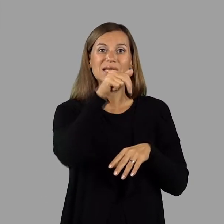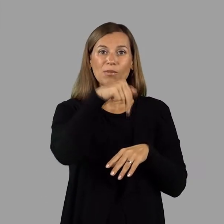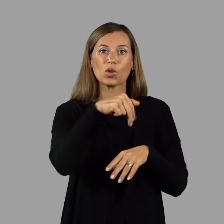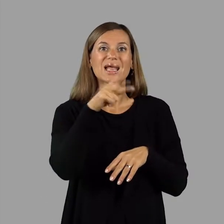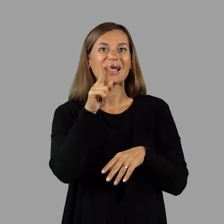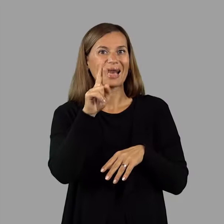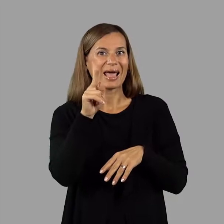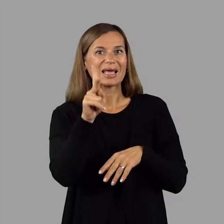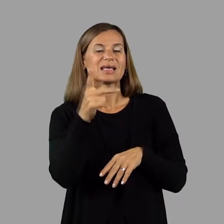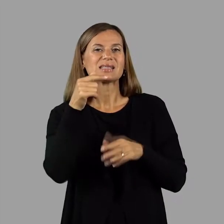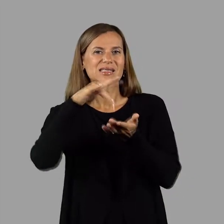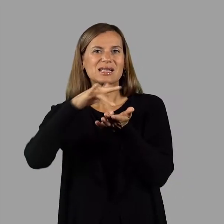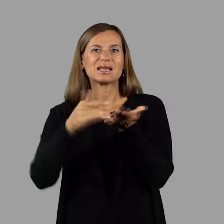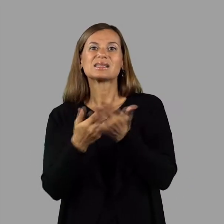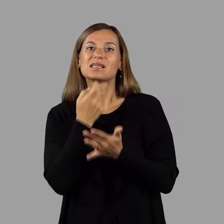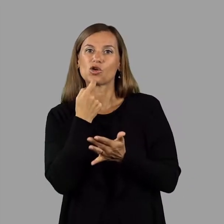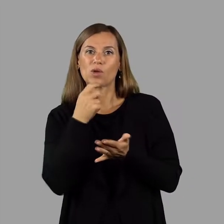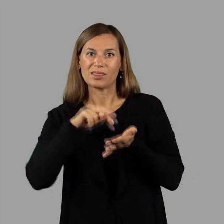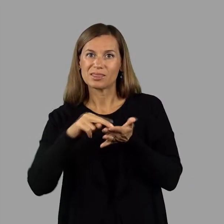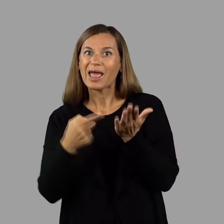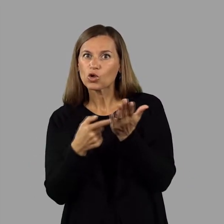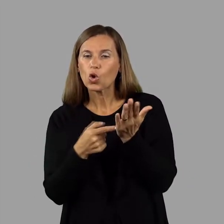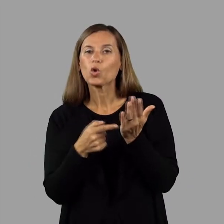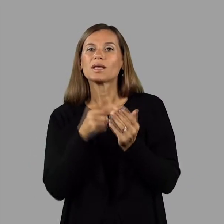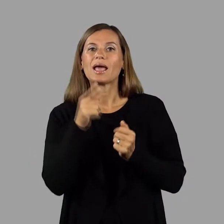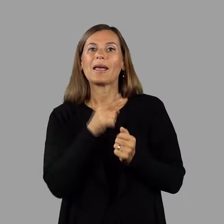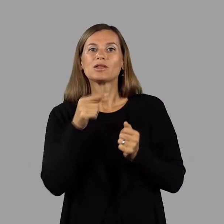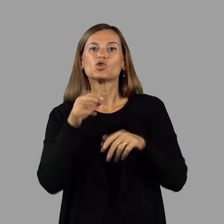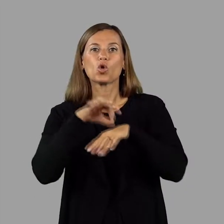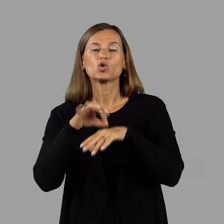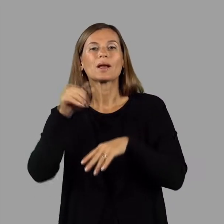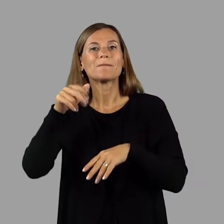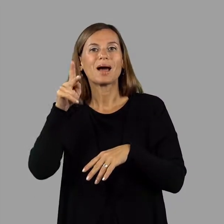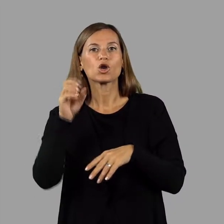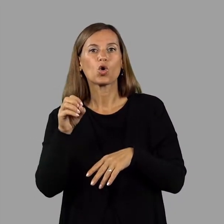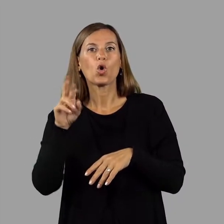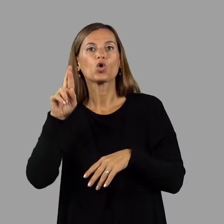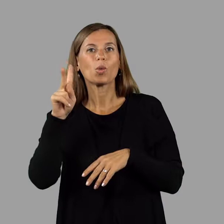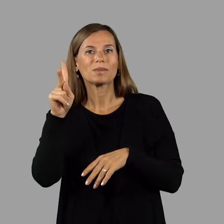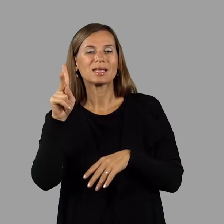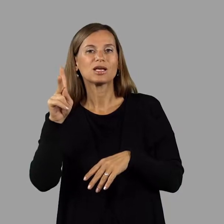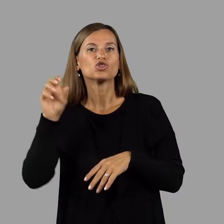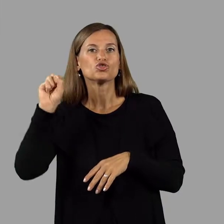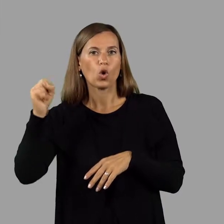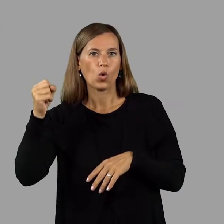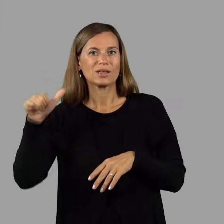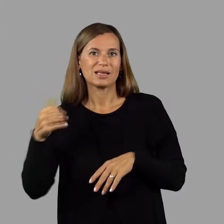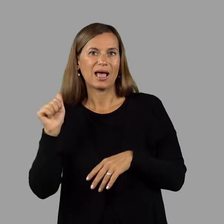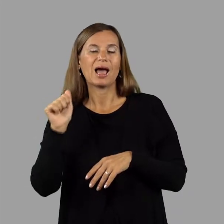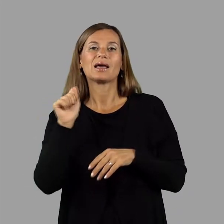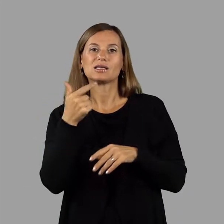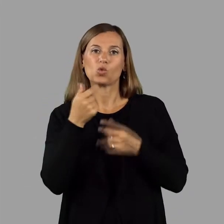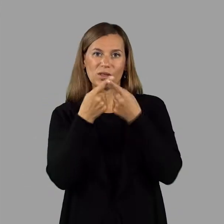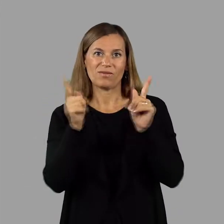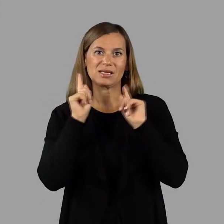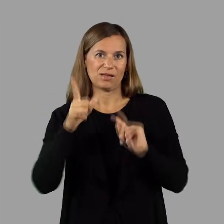iz Centra za jezikovne tehnologije in pa dr. Marka Robnika Šikonje iz Univerze